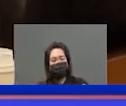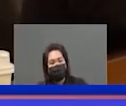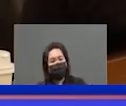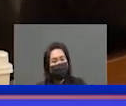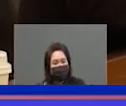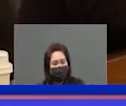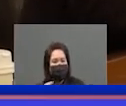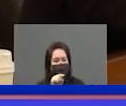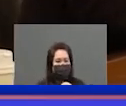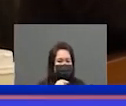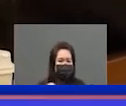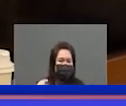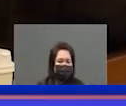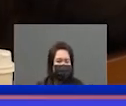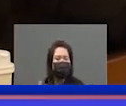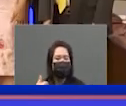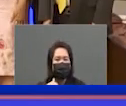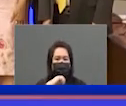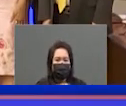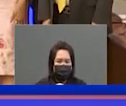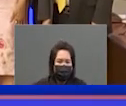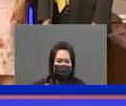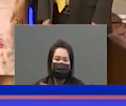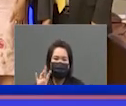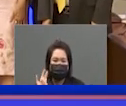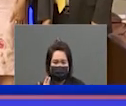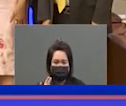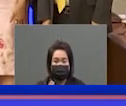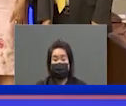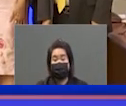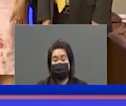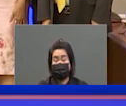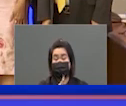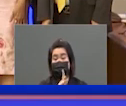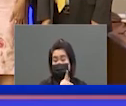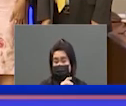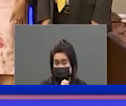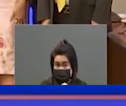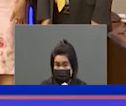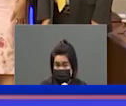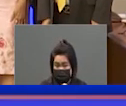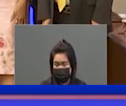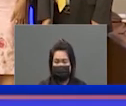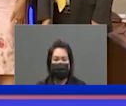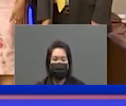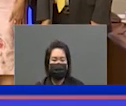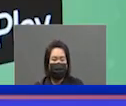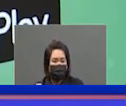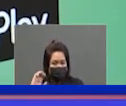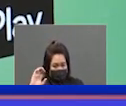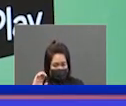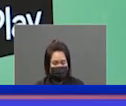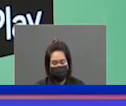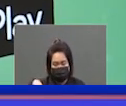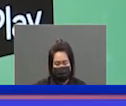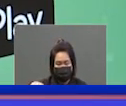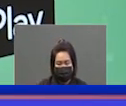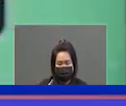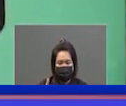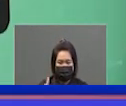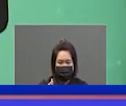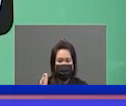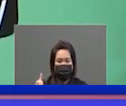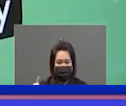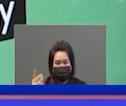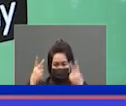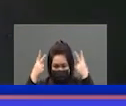ไทยนะครับแล้วก็ใช้ช่องทางแอปพลิเคชันที่มีอยู่นะครับของสำนักงานพัฒนารัฐบาลดิจิทัลนะครับกระทรว